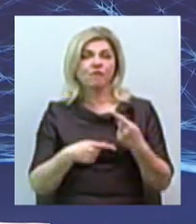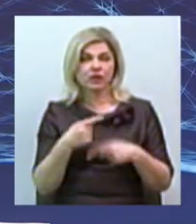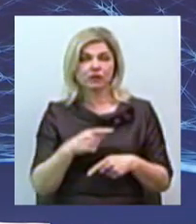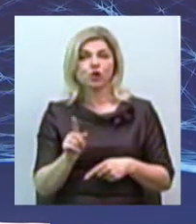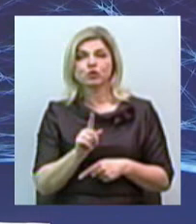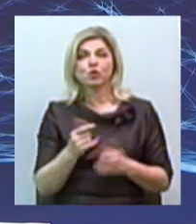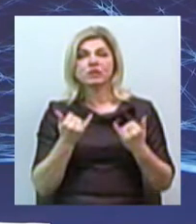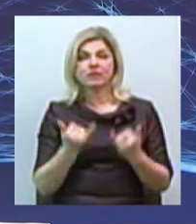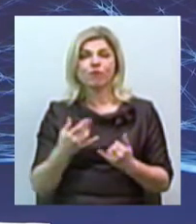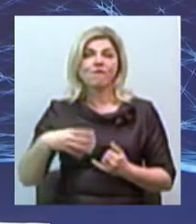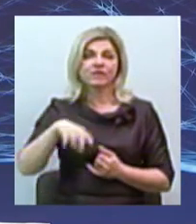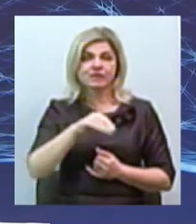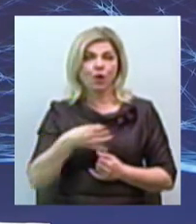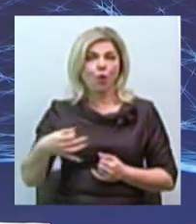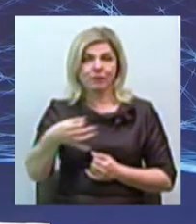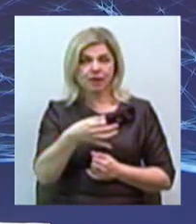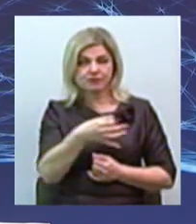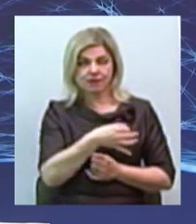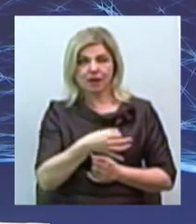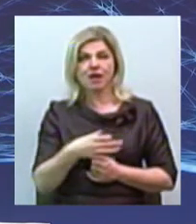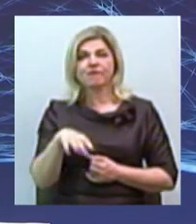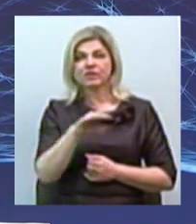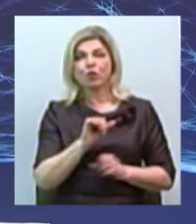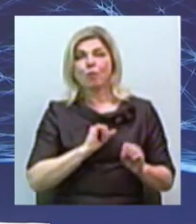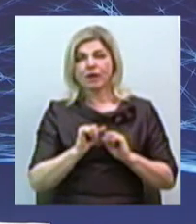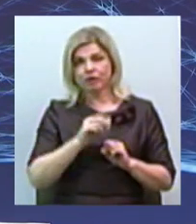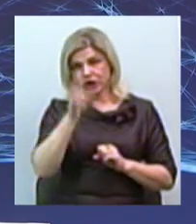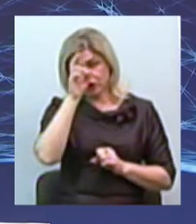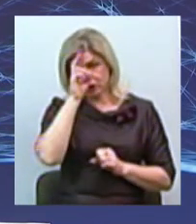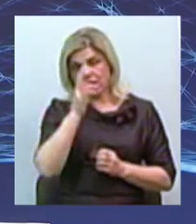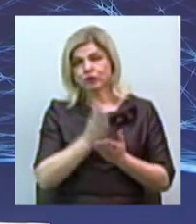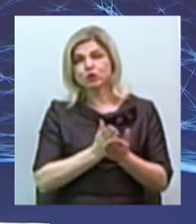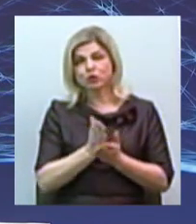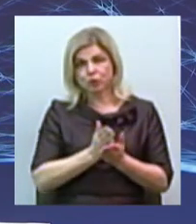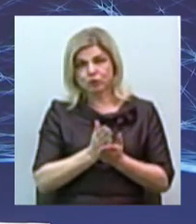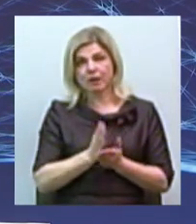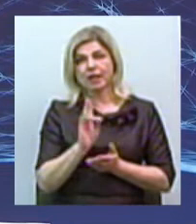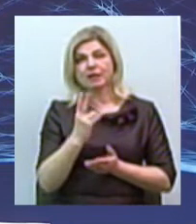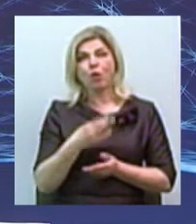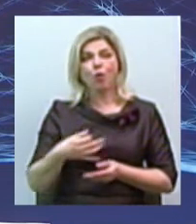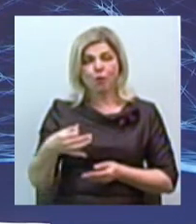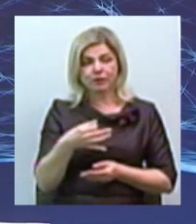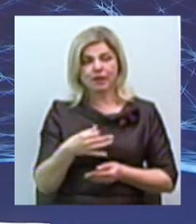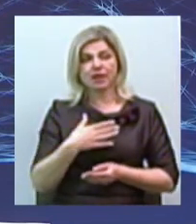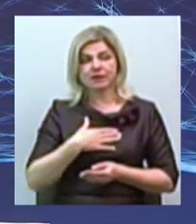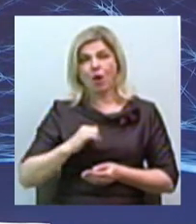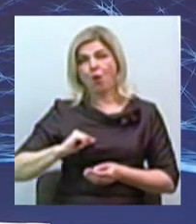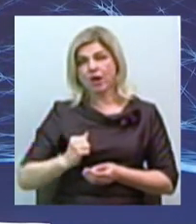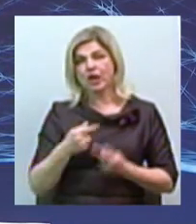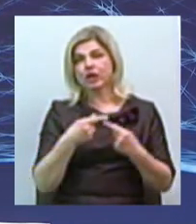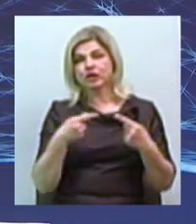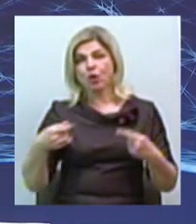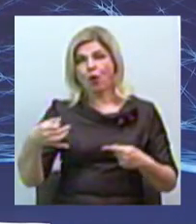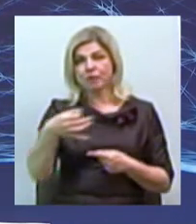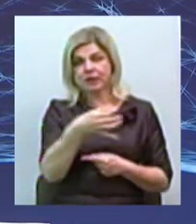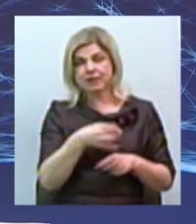сьогодні в усіх областях всі управління Державної служби якості освіти у нас у Миколаївській області, у наших колег в інших областях, вони